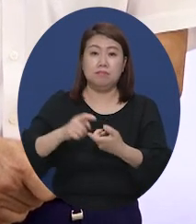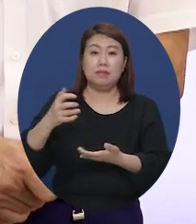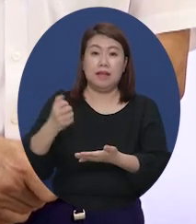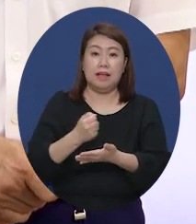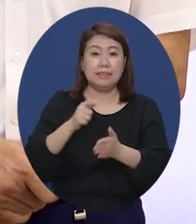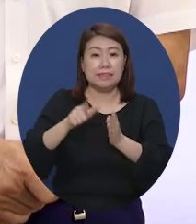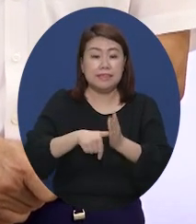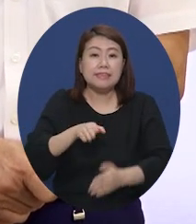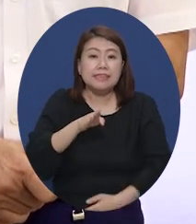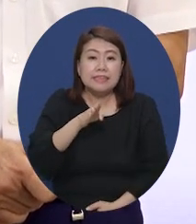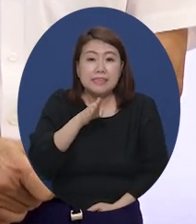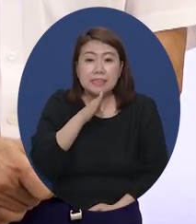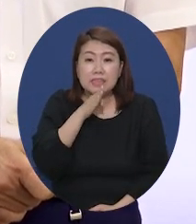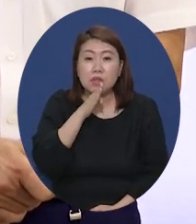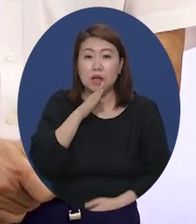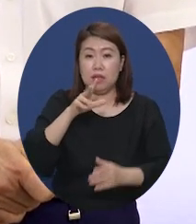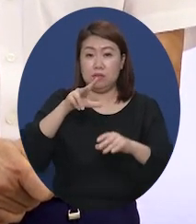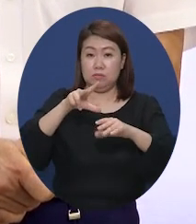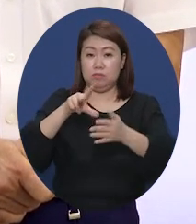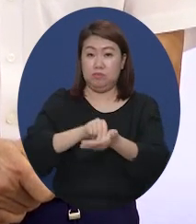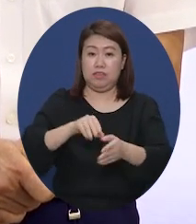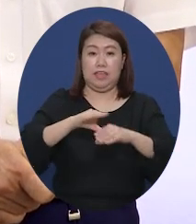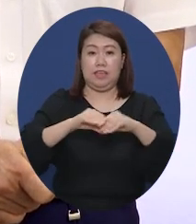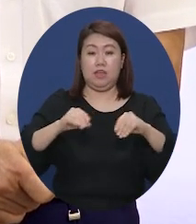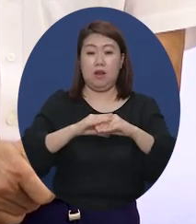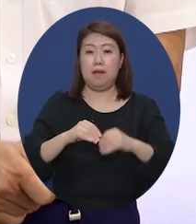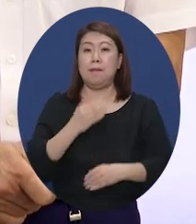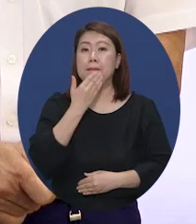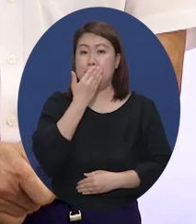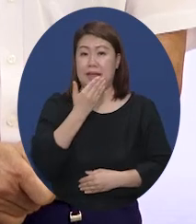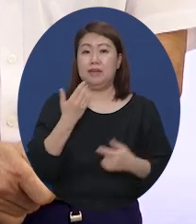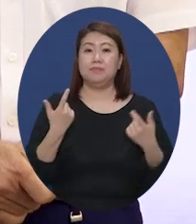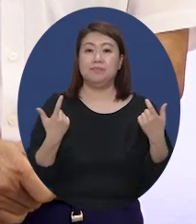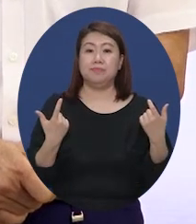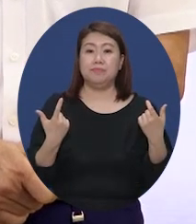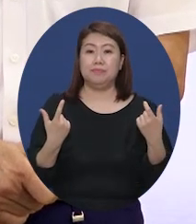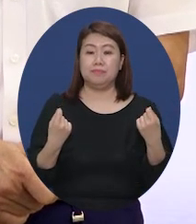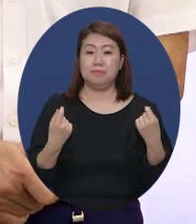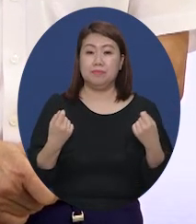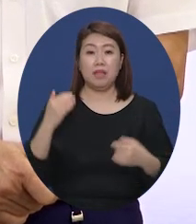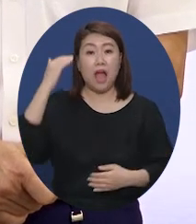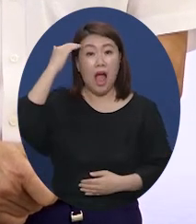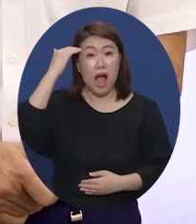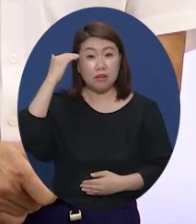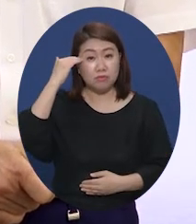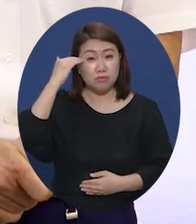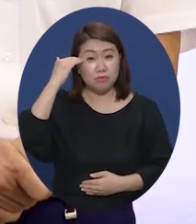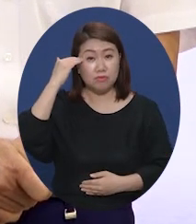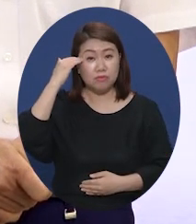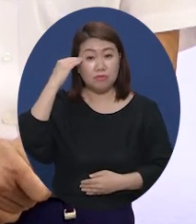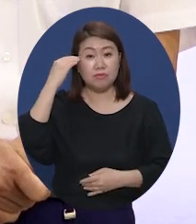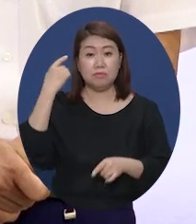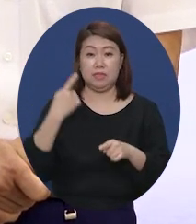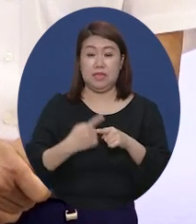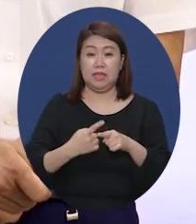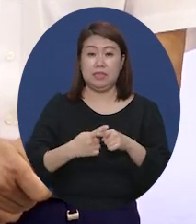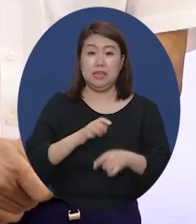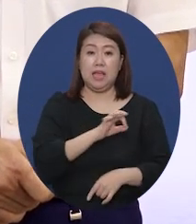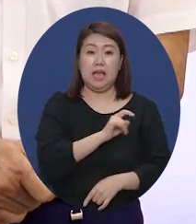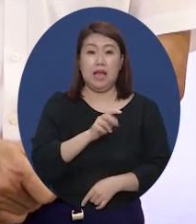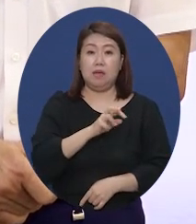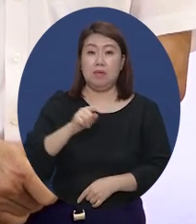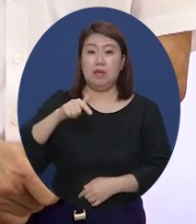때 진정한 아마존 문제 해결점이 나타나지 않을까 그런 생각을 해보고 우리나라 또한